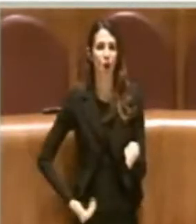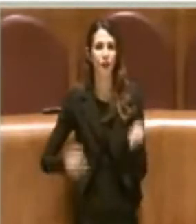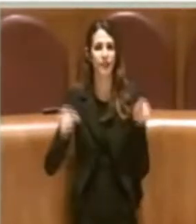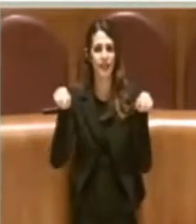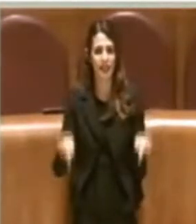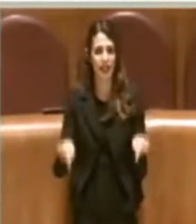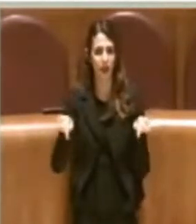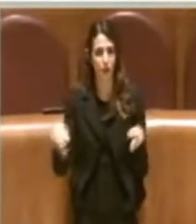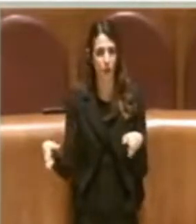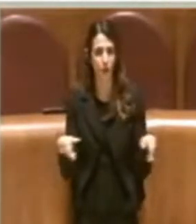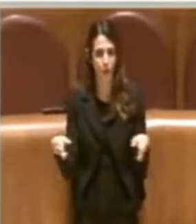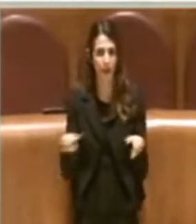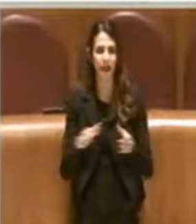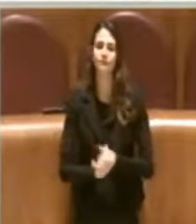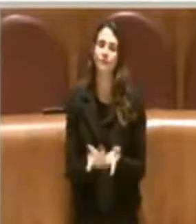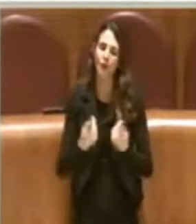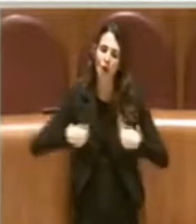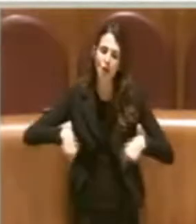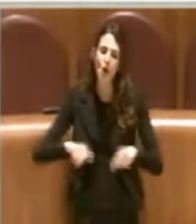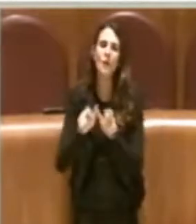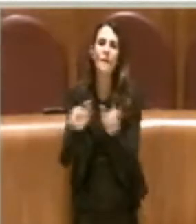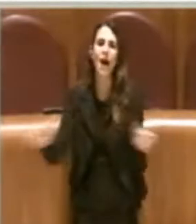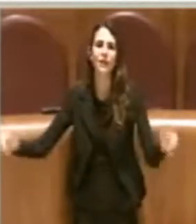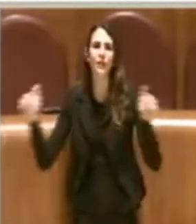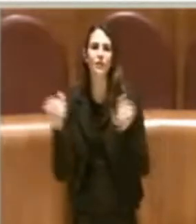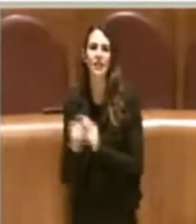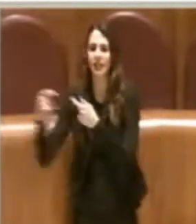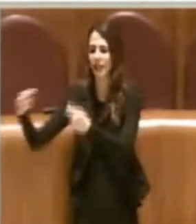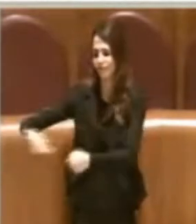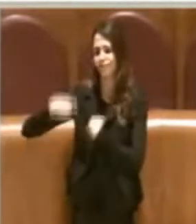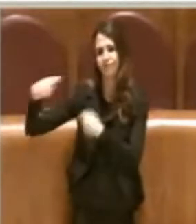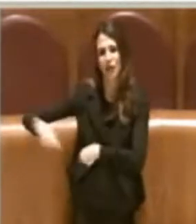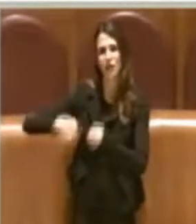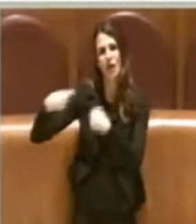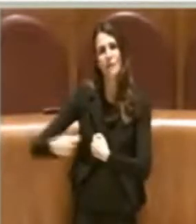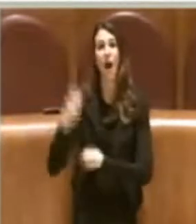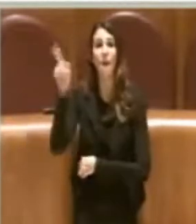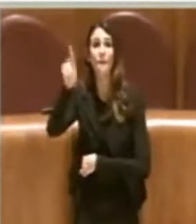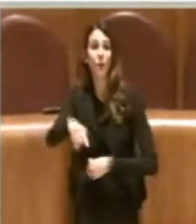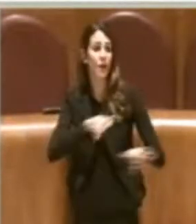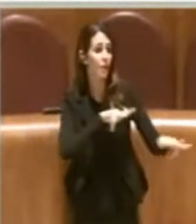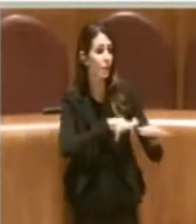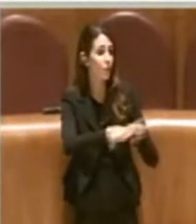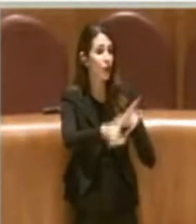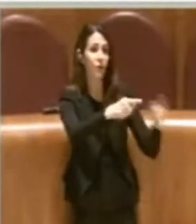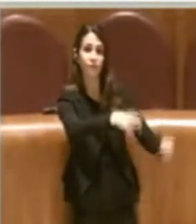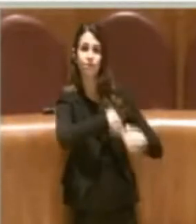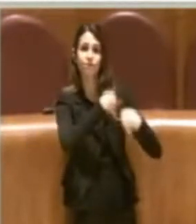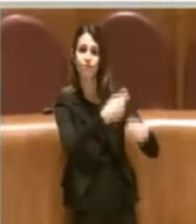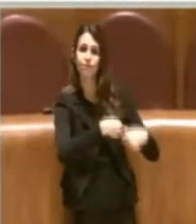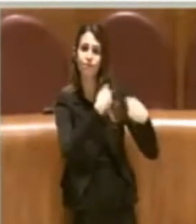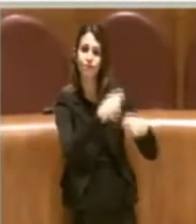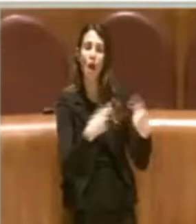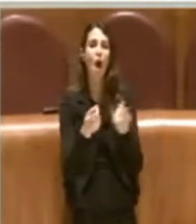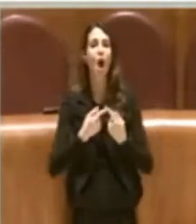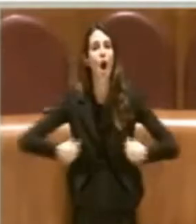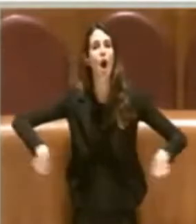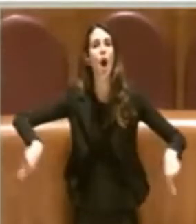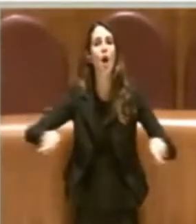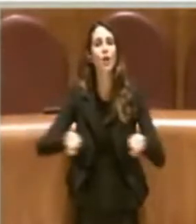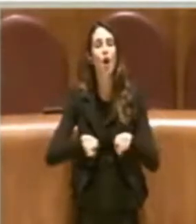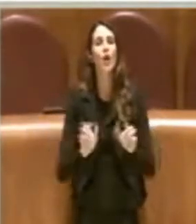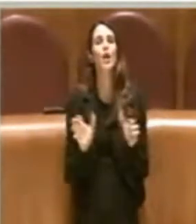spesso, sia perché sollecitati dai cittadini ma anche e soprattutto dai municipi, abbiamo affrontato in Commissione il tema